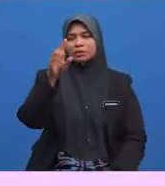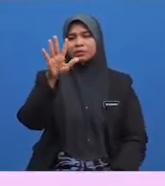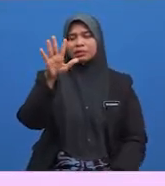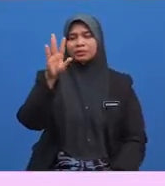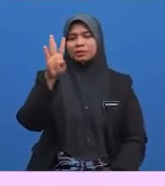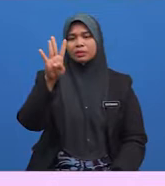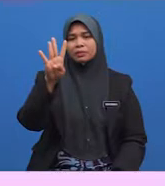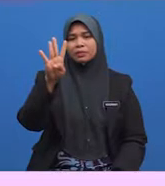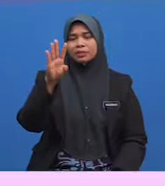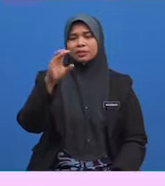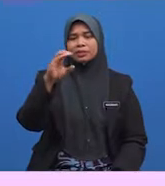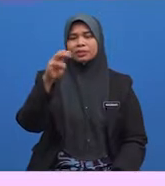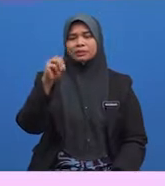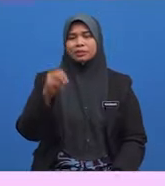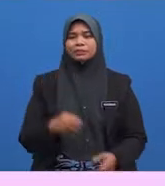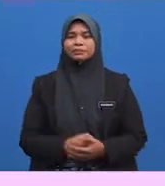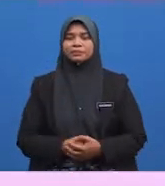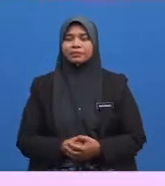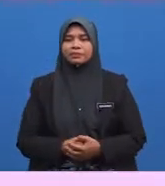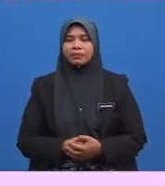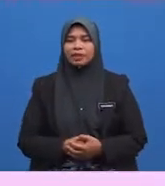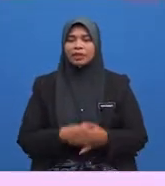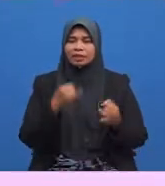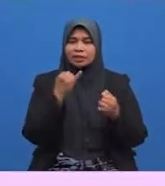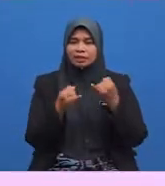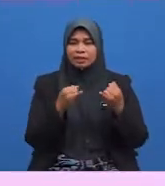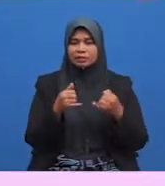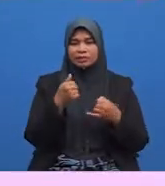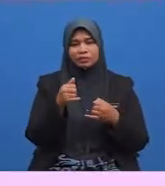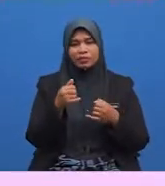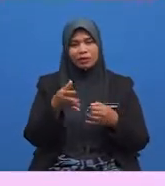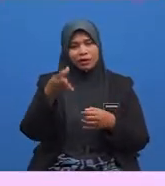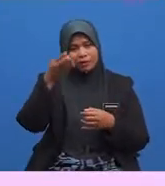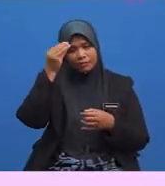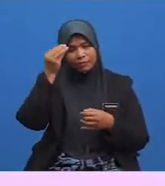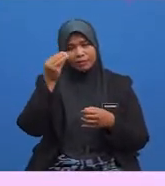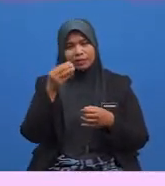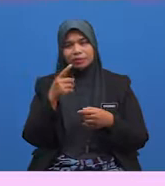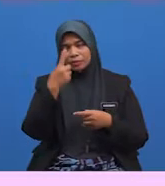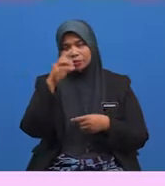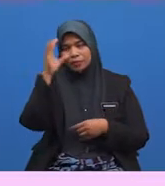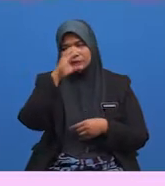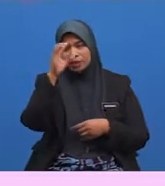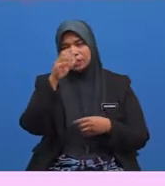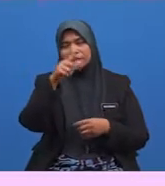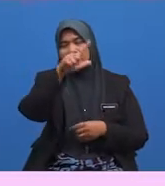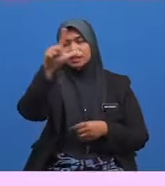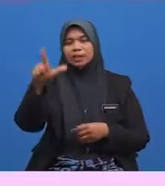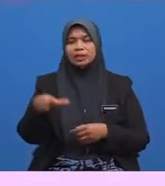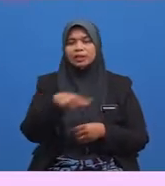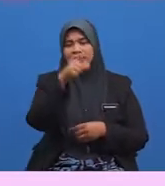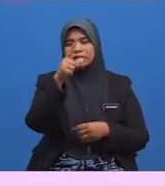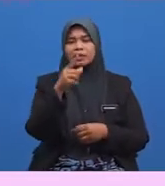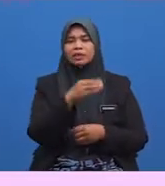154. Senang, bukan? Jika anda telah hafal rumus mencari liletan mahupun